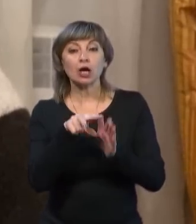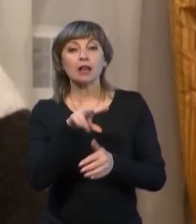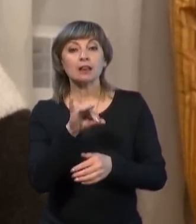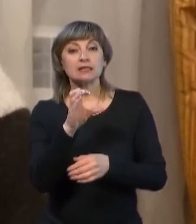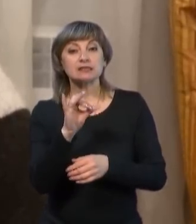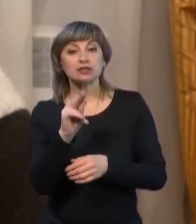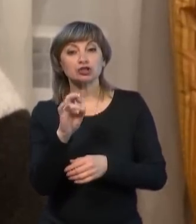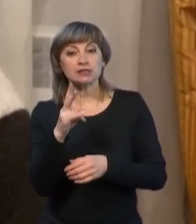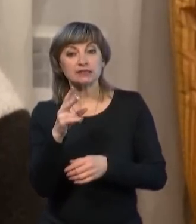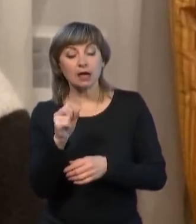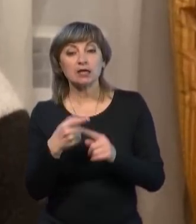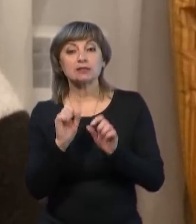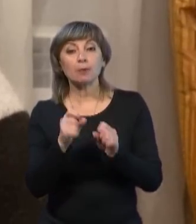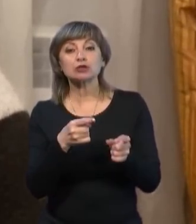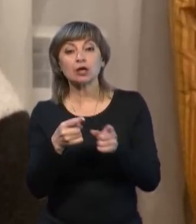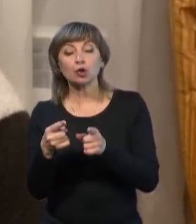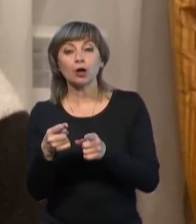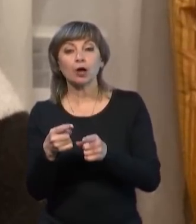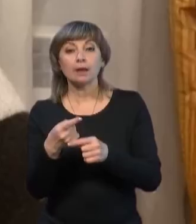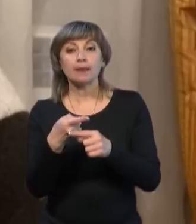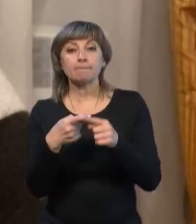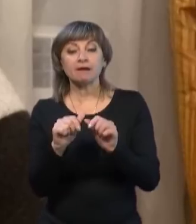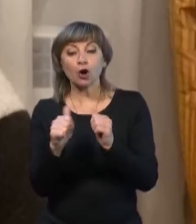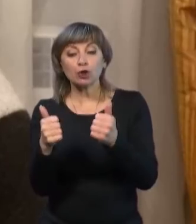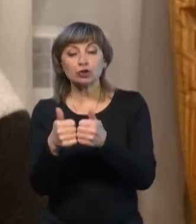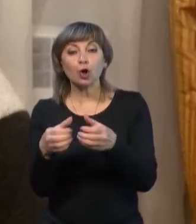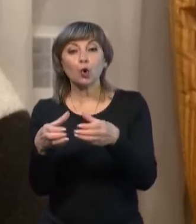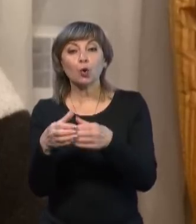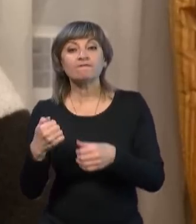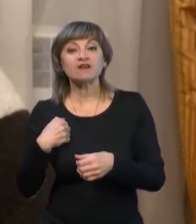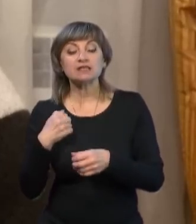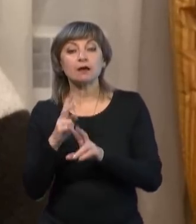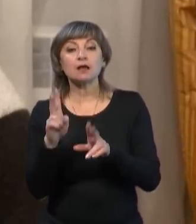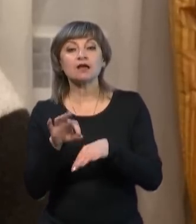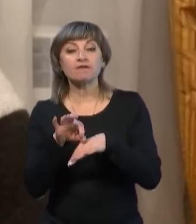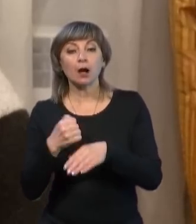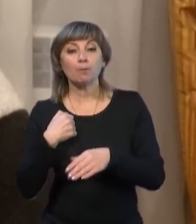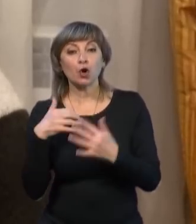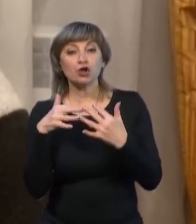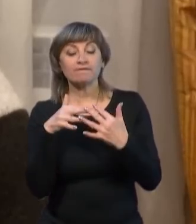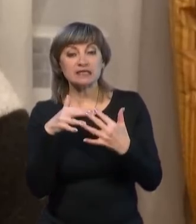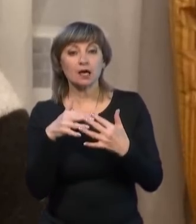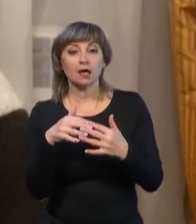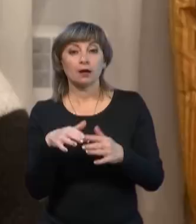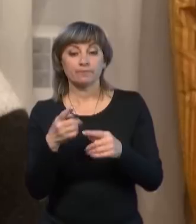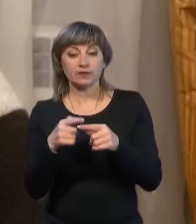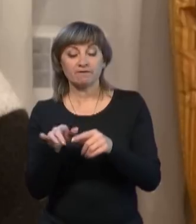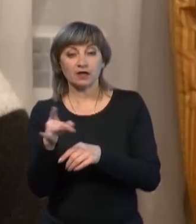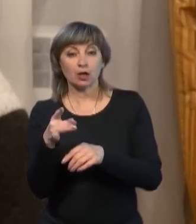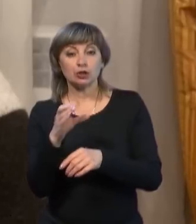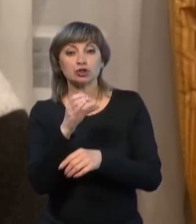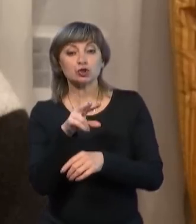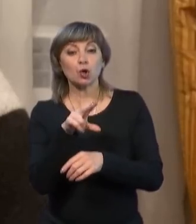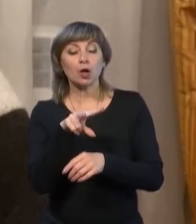Сєвєродонецька-Лисичанська. А це може загрожувати напівоточенням угруповання військ, яке веде бойові дії в районі того ж